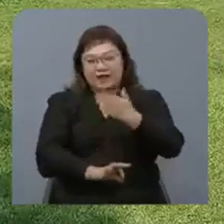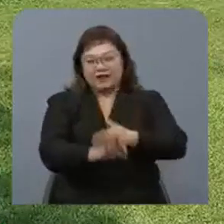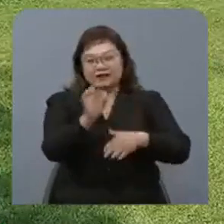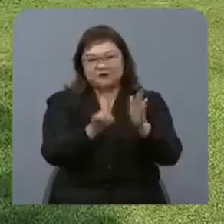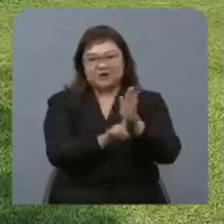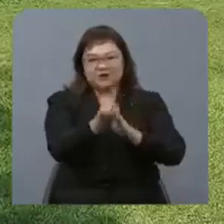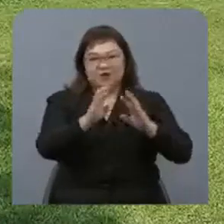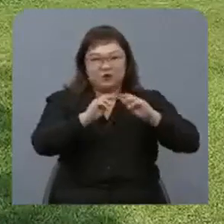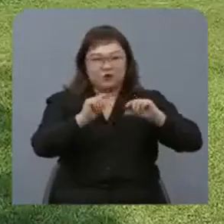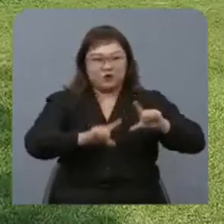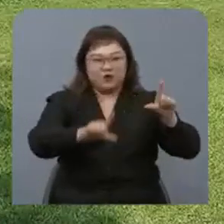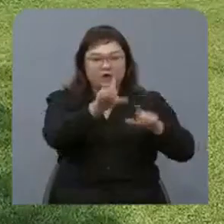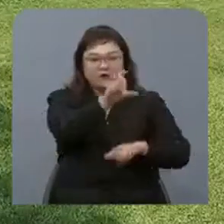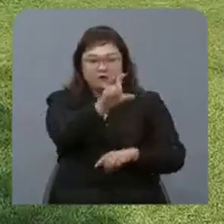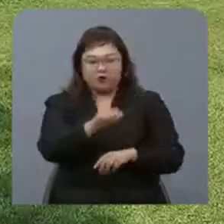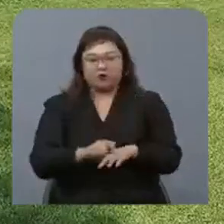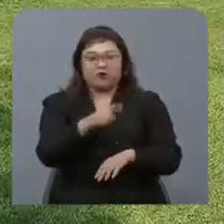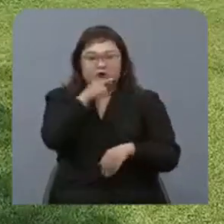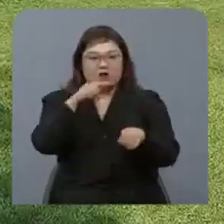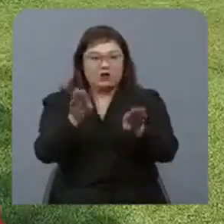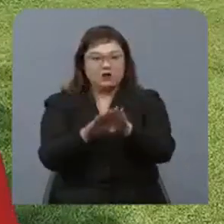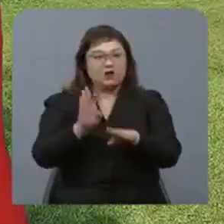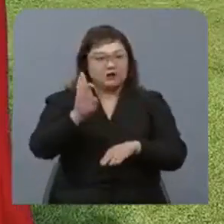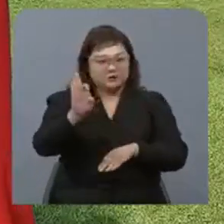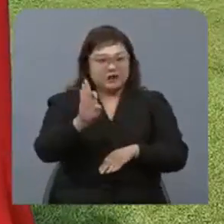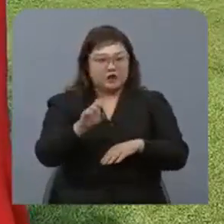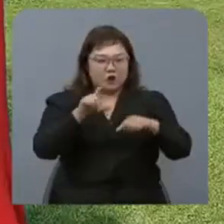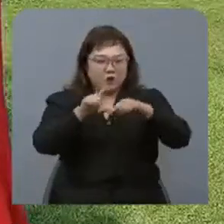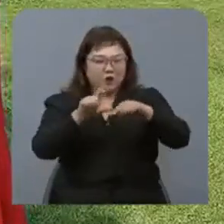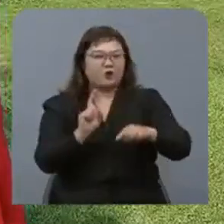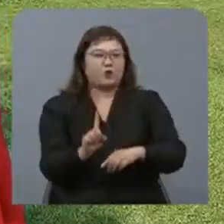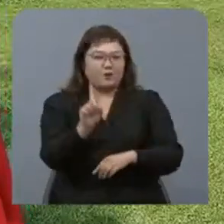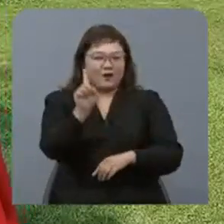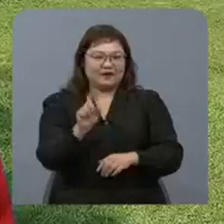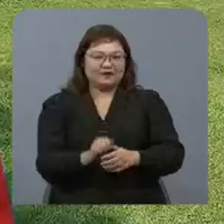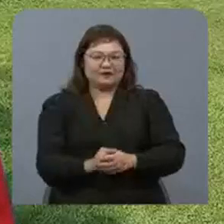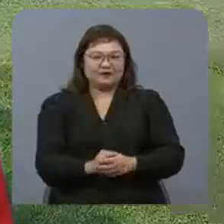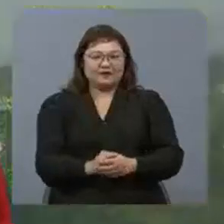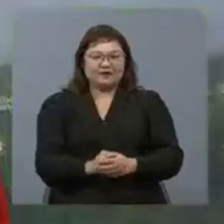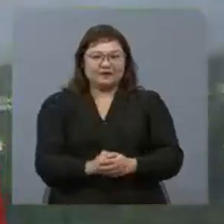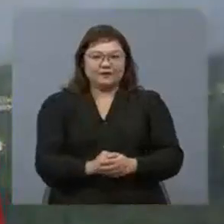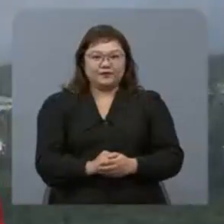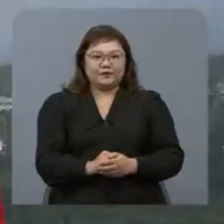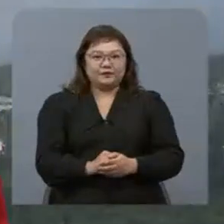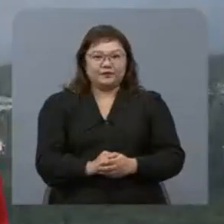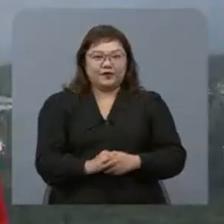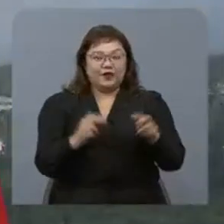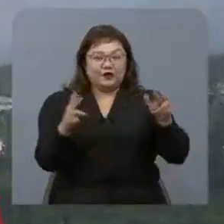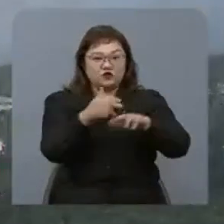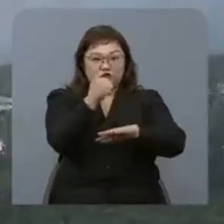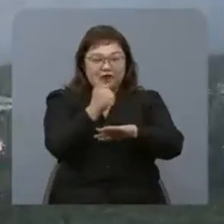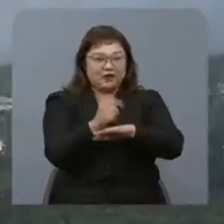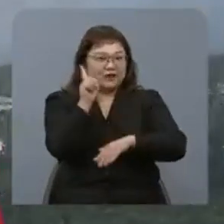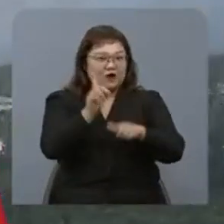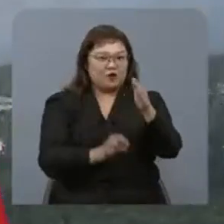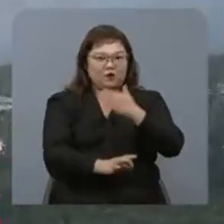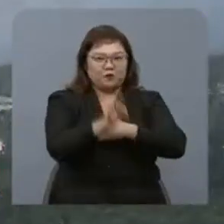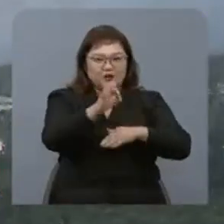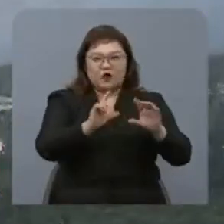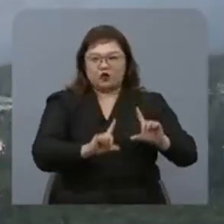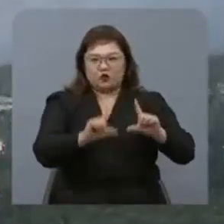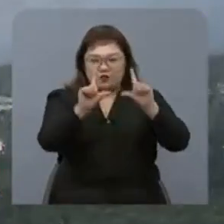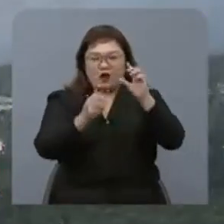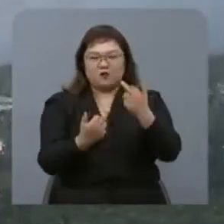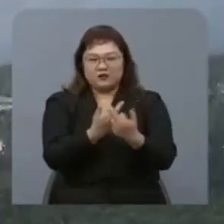기온은 토요일 15도 일요일 14도로 소폭 오르면서 평면을 웃돌겠습니다 주말인 내일 오전에는